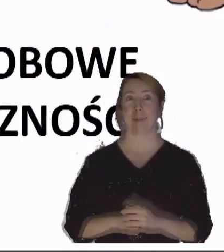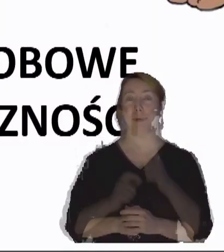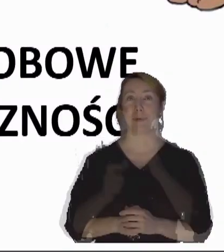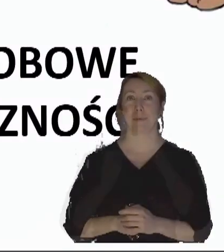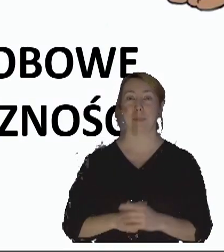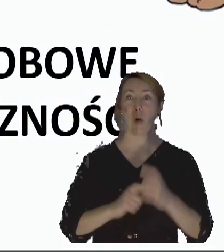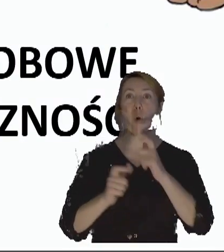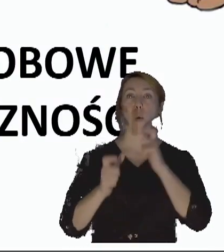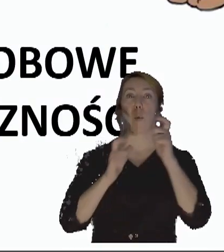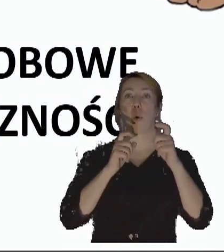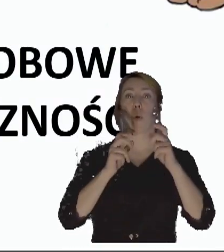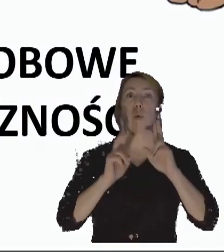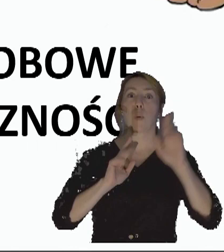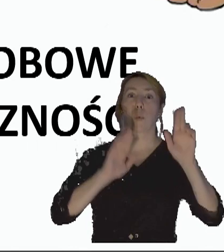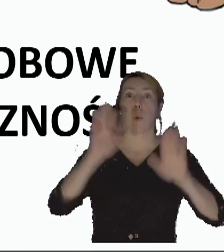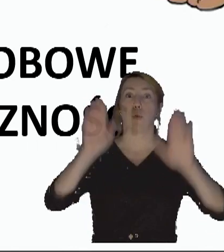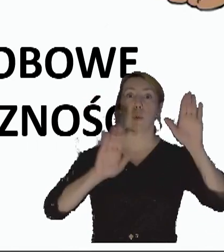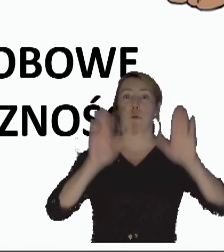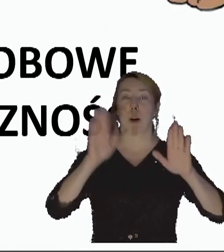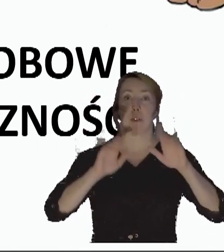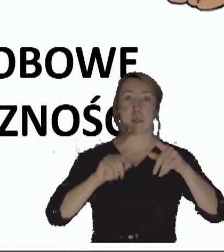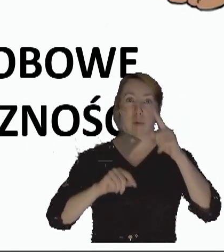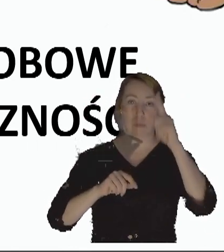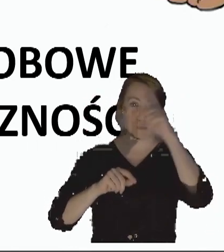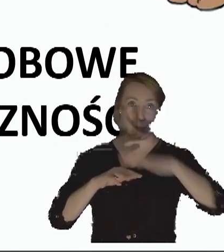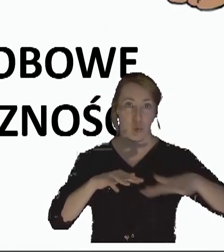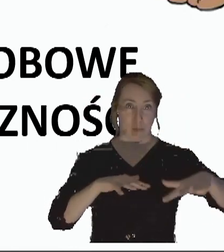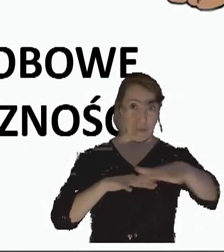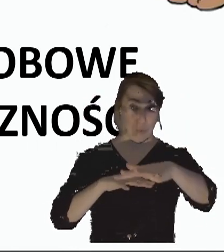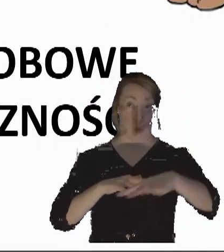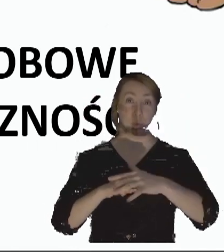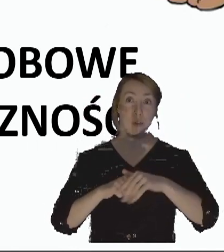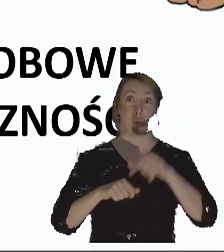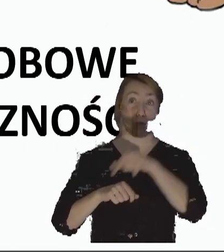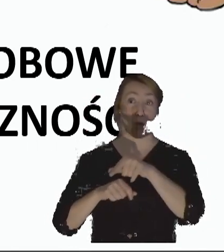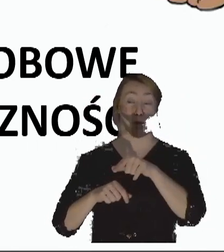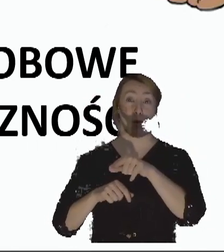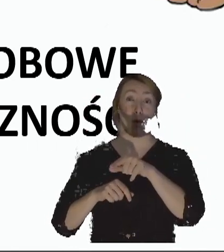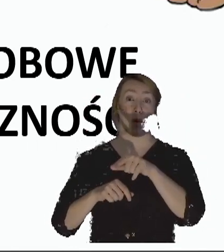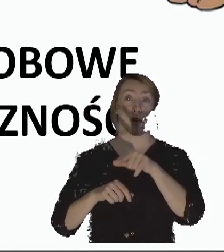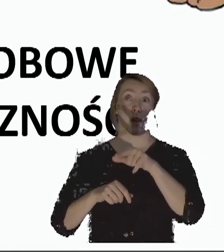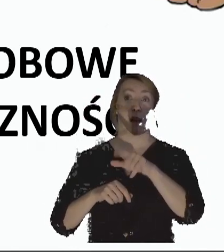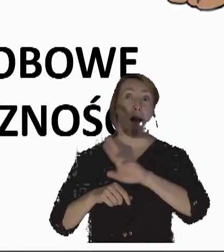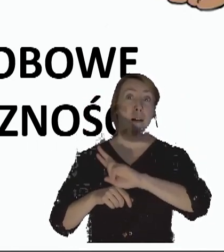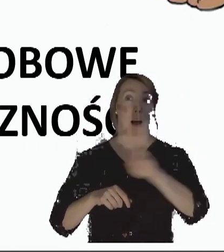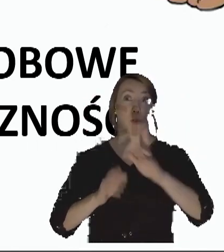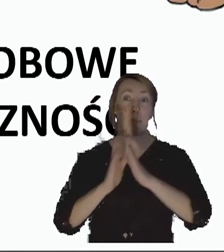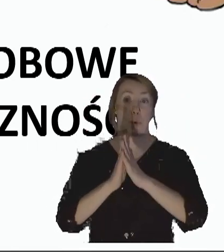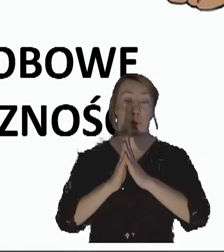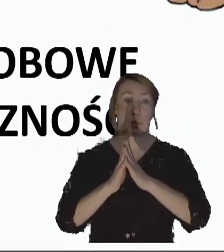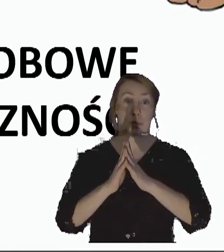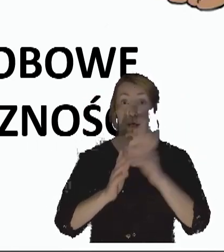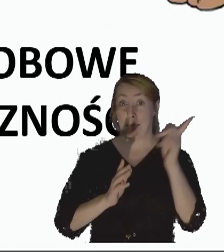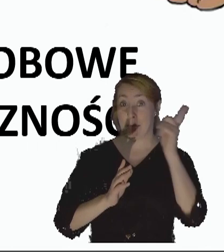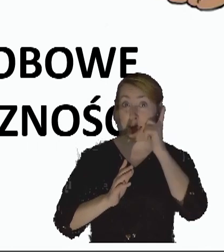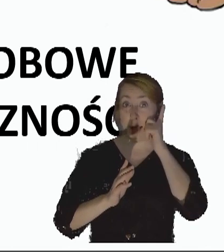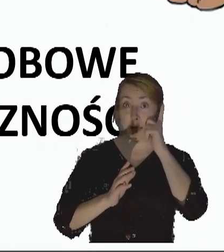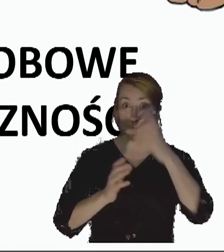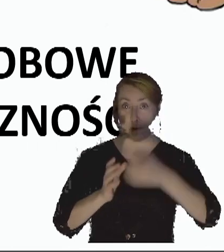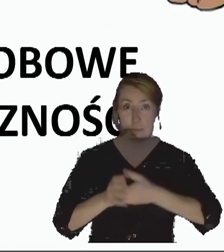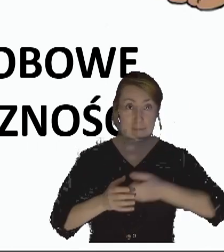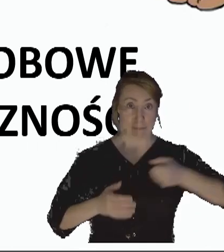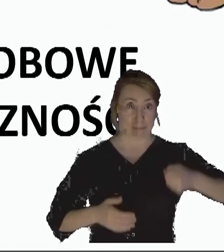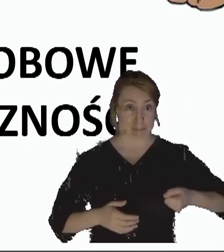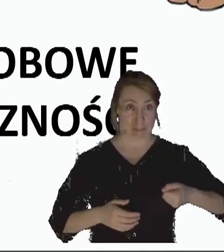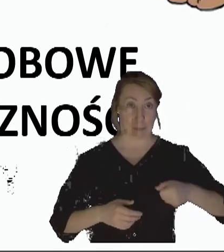Głosowanie publiczności, tak jest, to jest ten moment, kiedy powinni Państwo wszyscy wyjąć swoje telefony, bo zaraz one